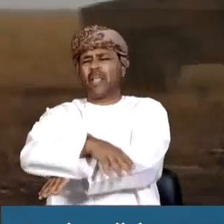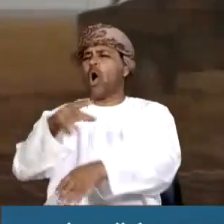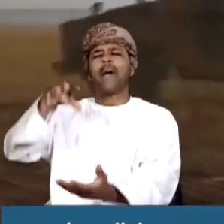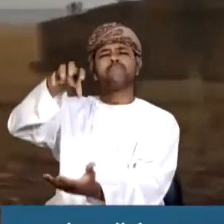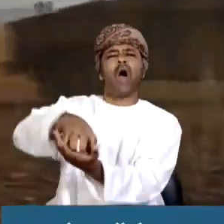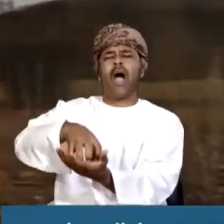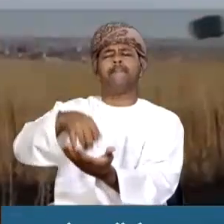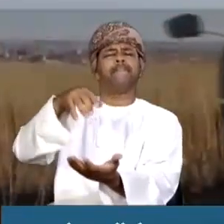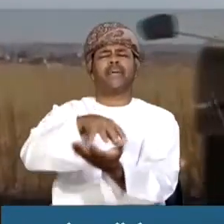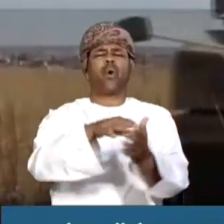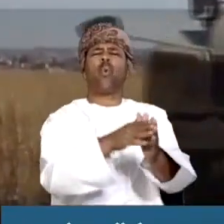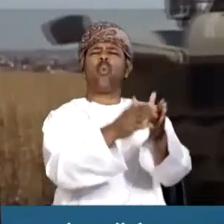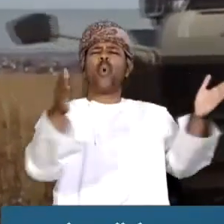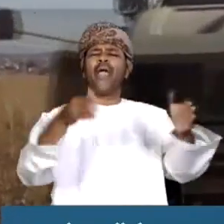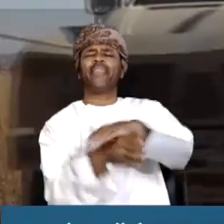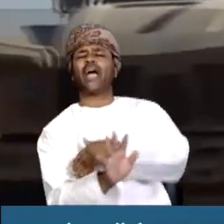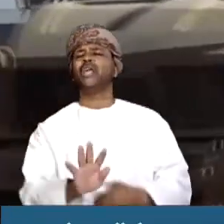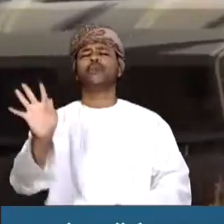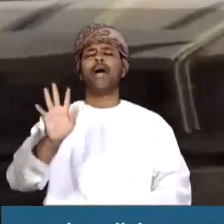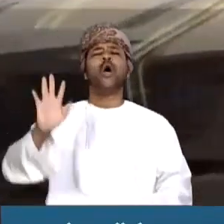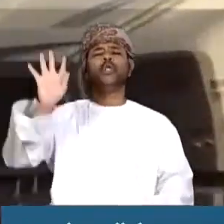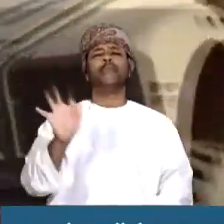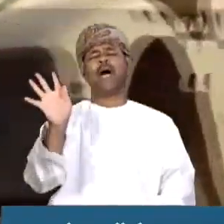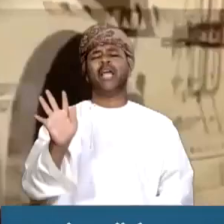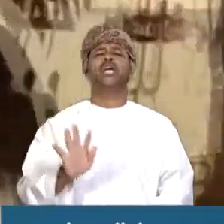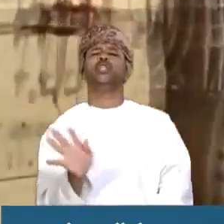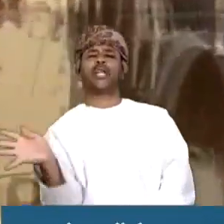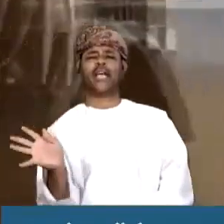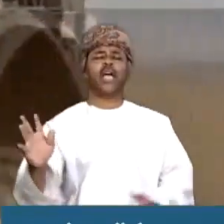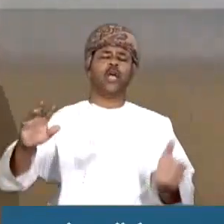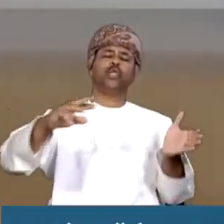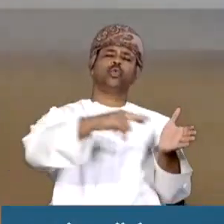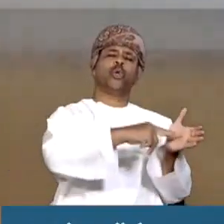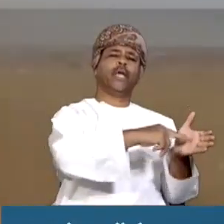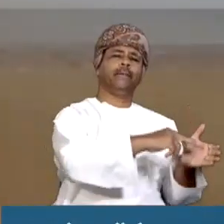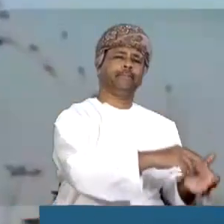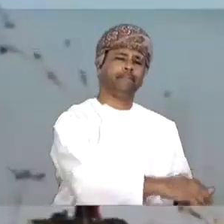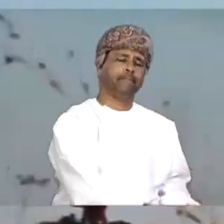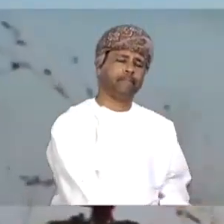على مناطق واسعة في شمال وشمال شرق سوريا.